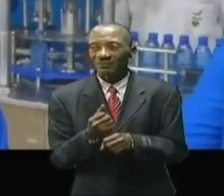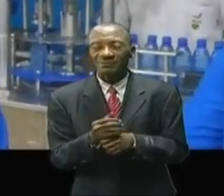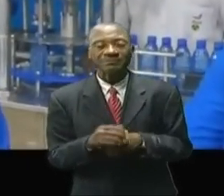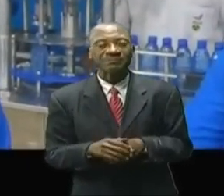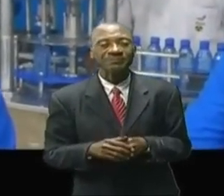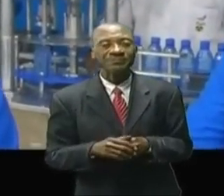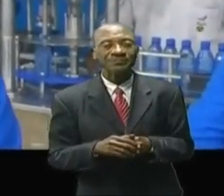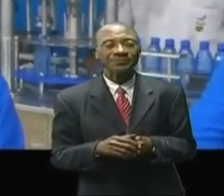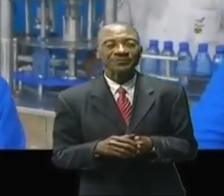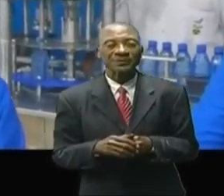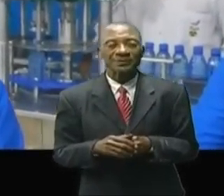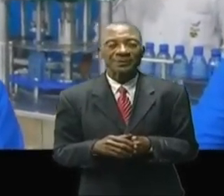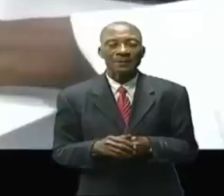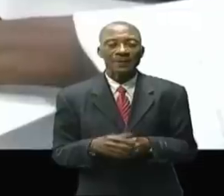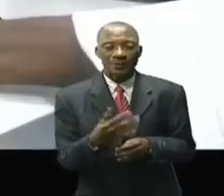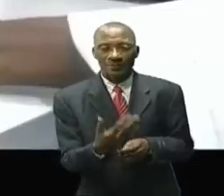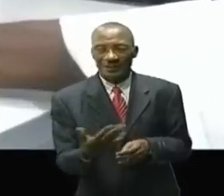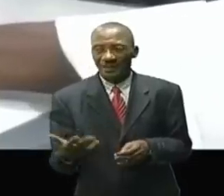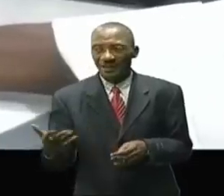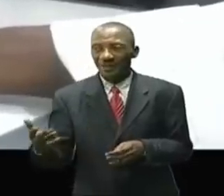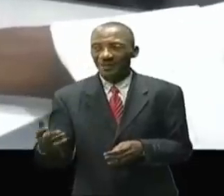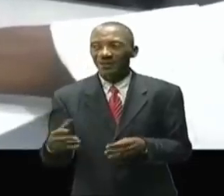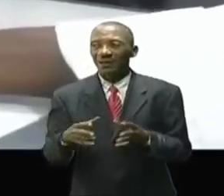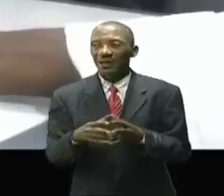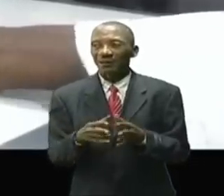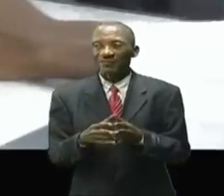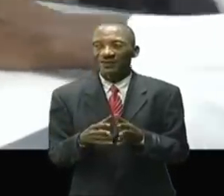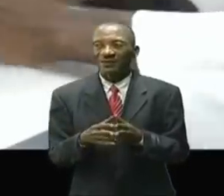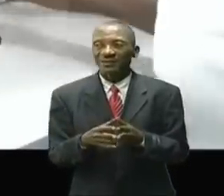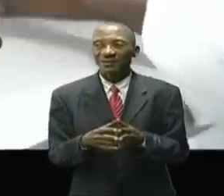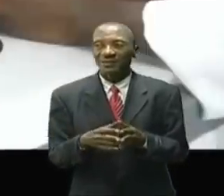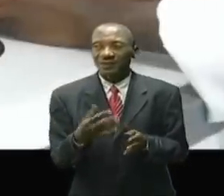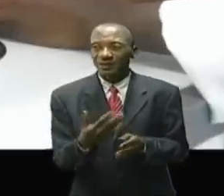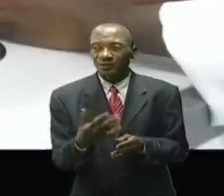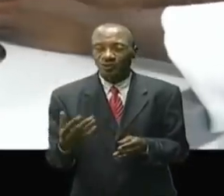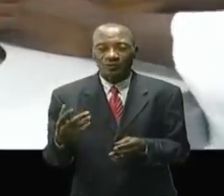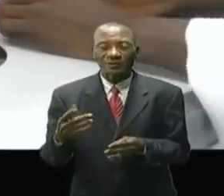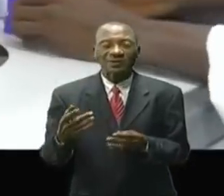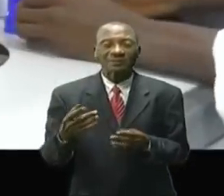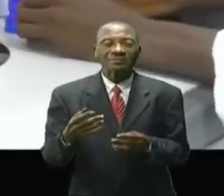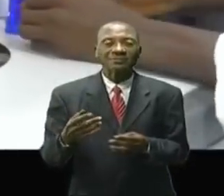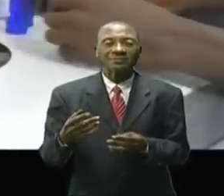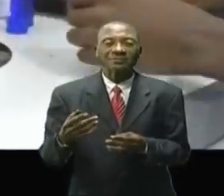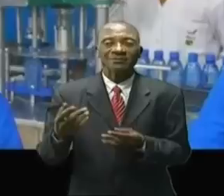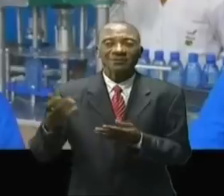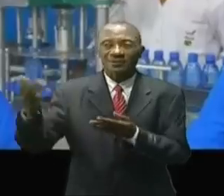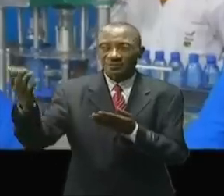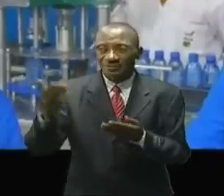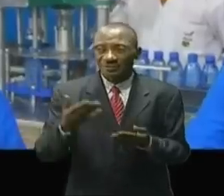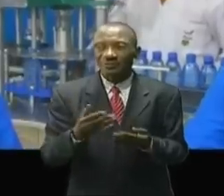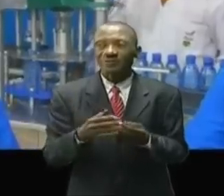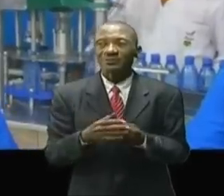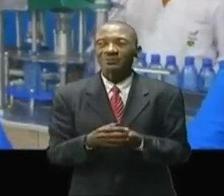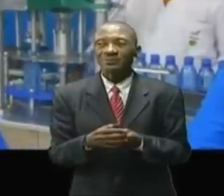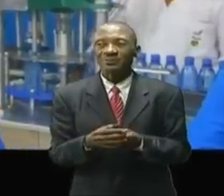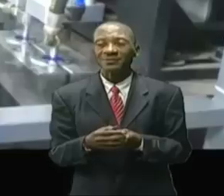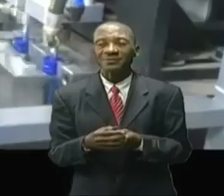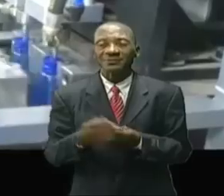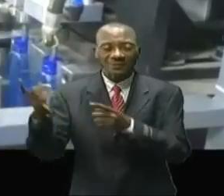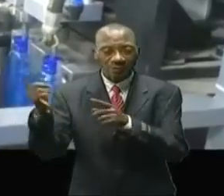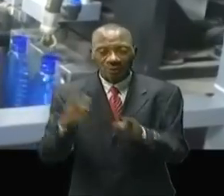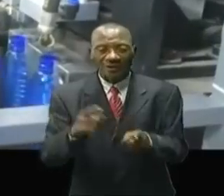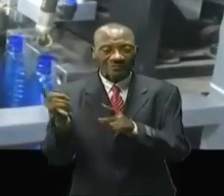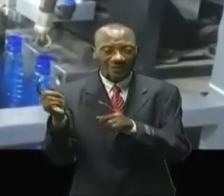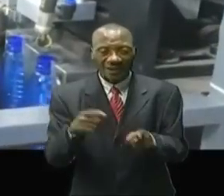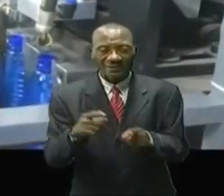matériels, les matières premières, en particulier les préformes. Nous avons les préformes qui arrivent dans toutes petites dimensions et nous les soufflons sur